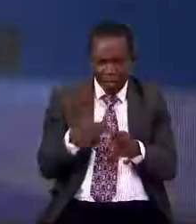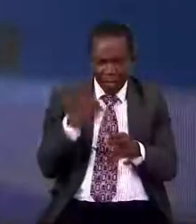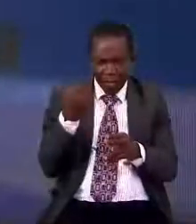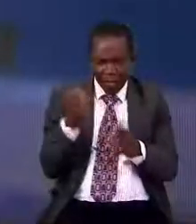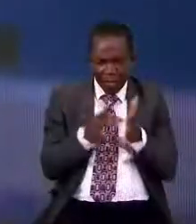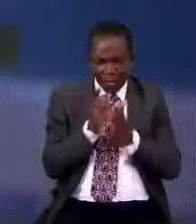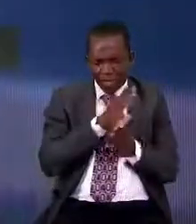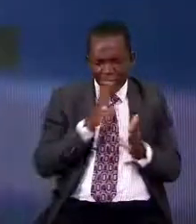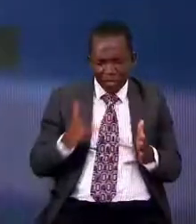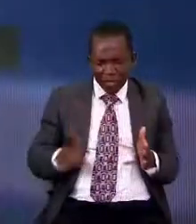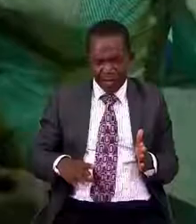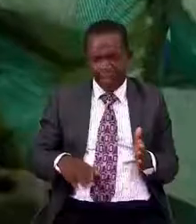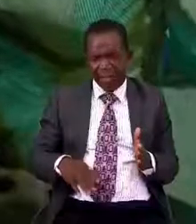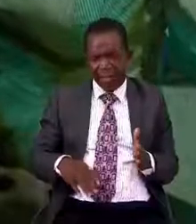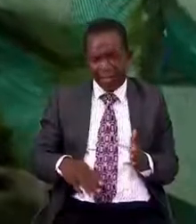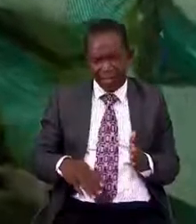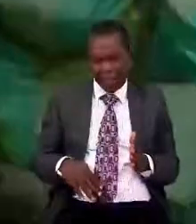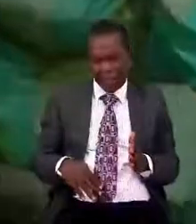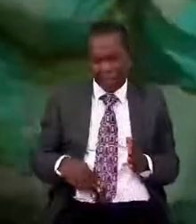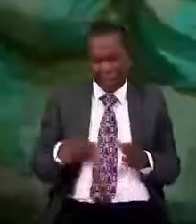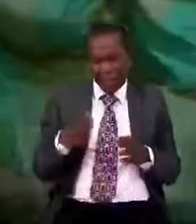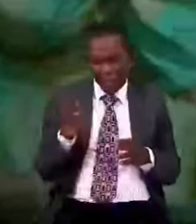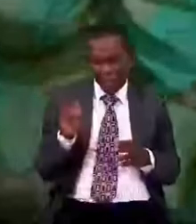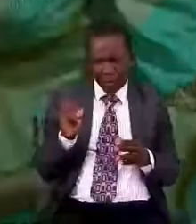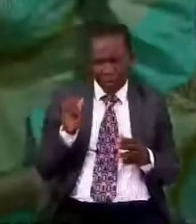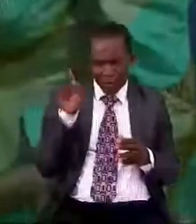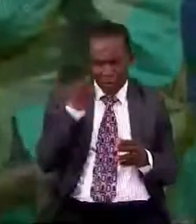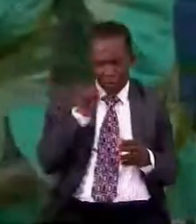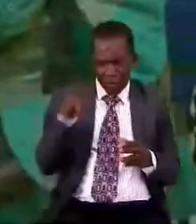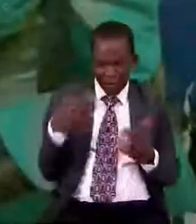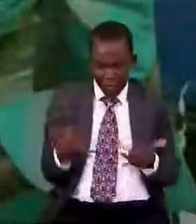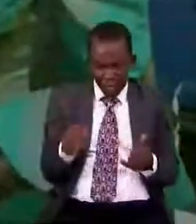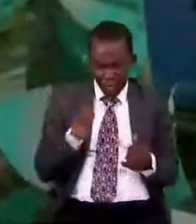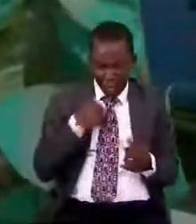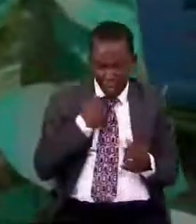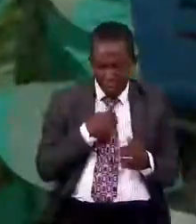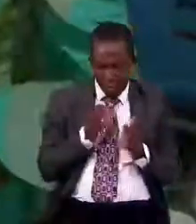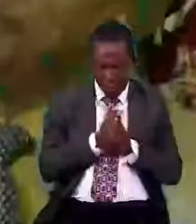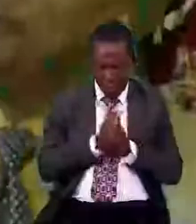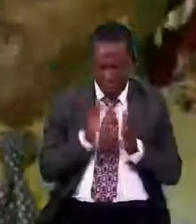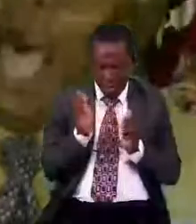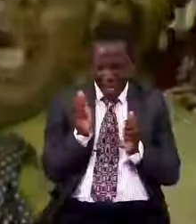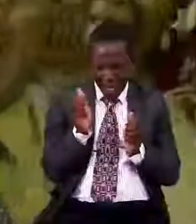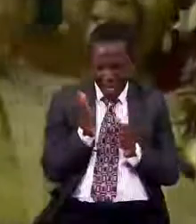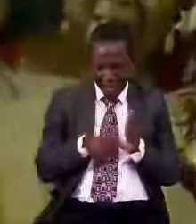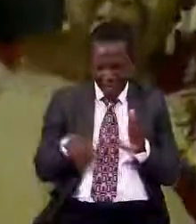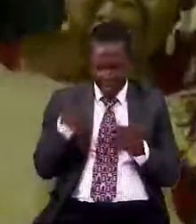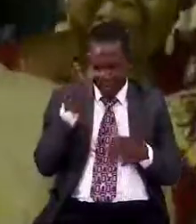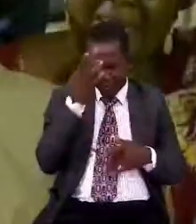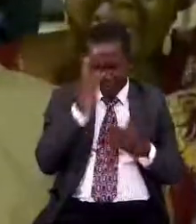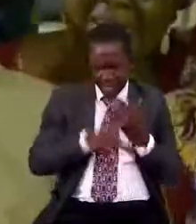prions que toute maladie disparaisse, que la cécité